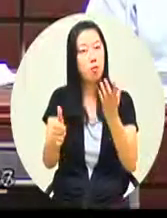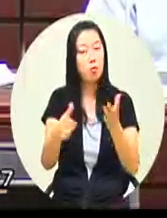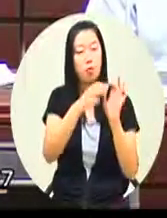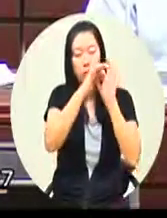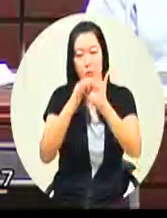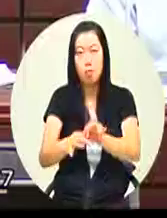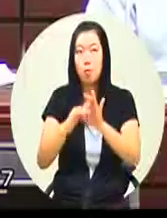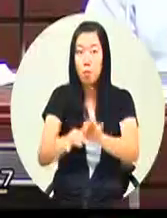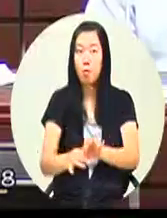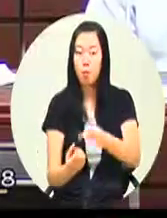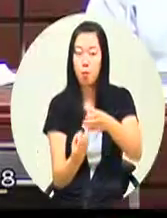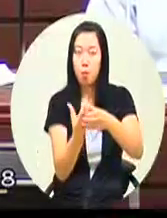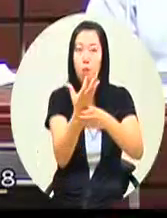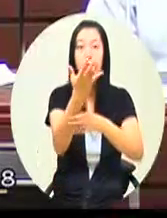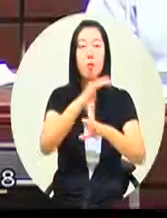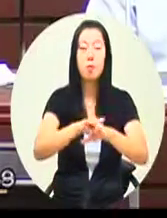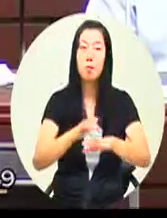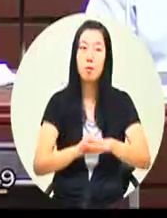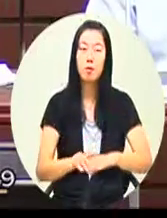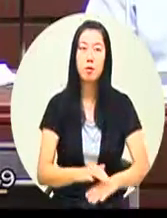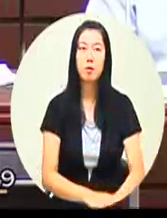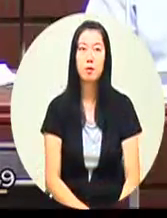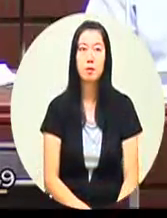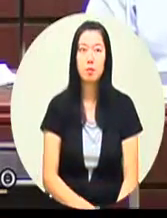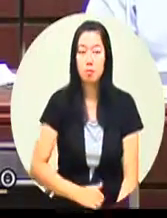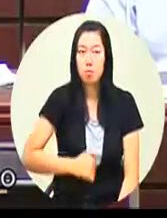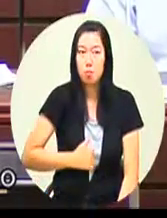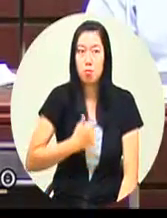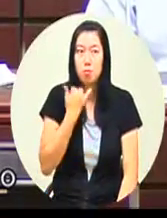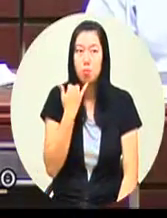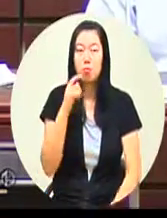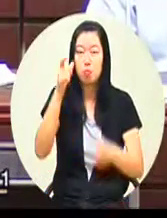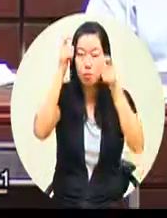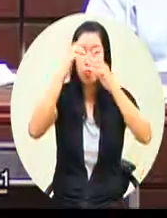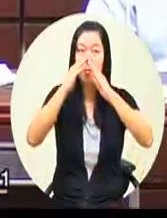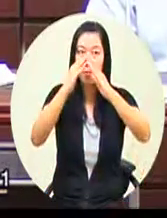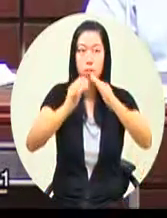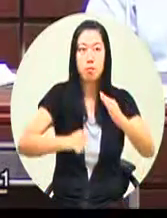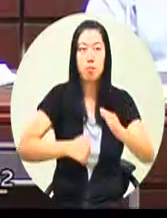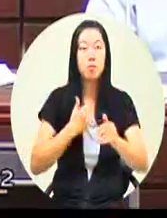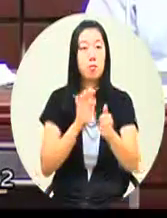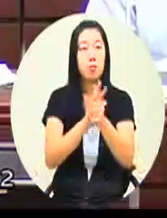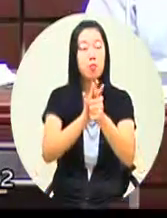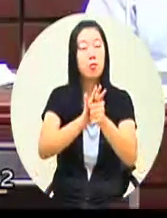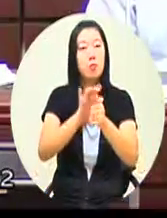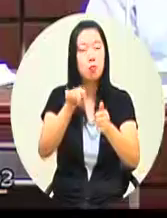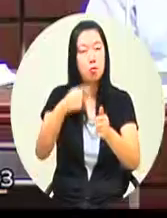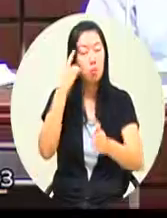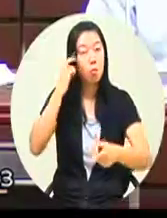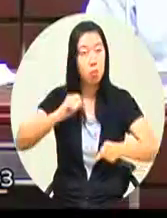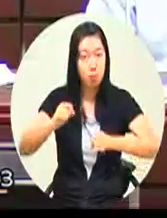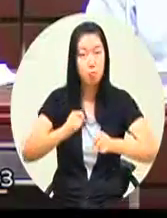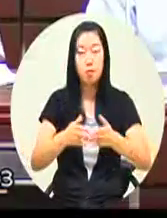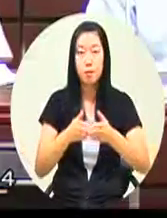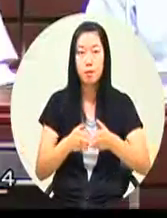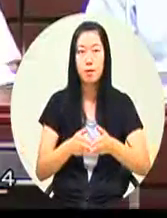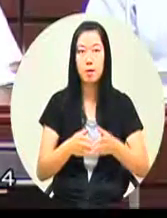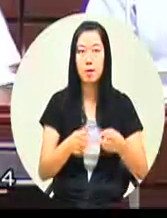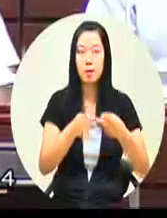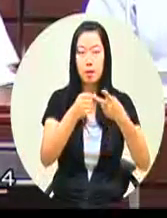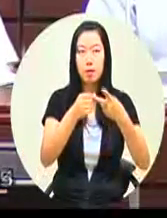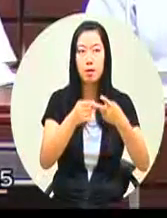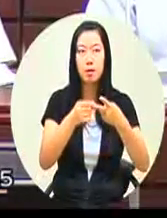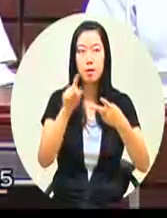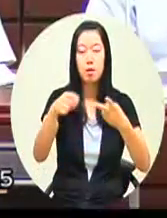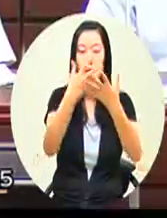我感觉讲这点的时候，安会当讲真的高雄市在这方面要去着手。那第二个就是说，那讲安个